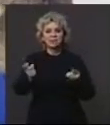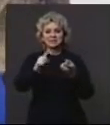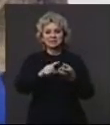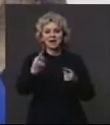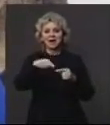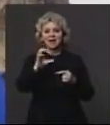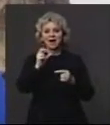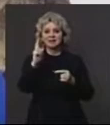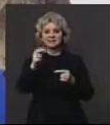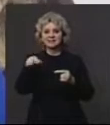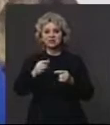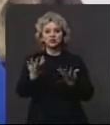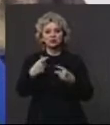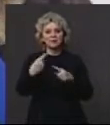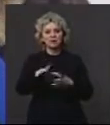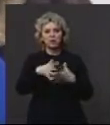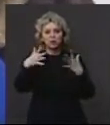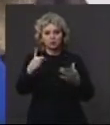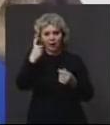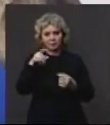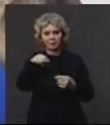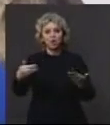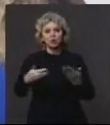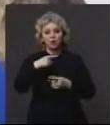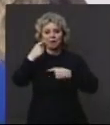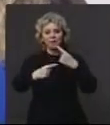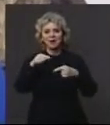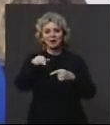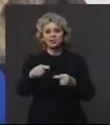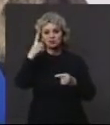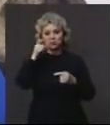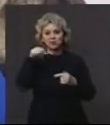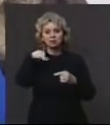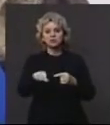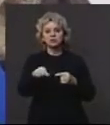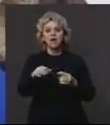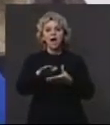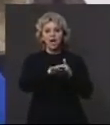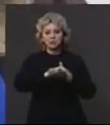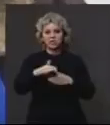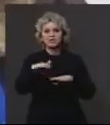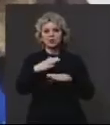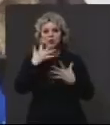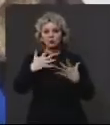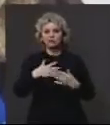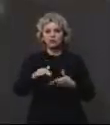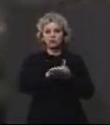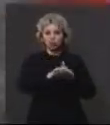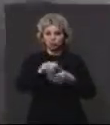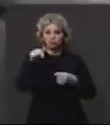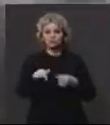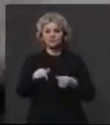присоединились к этой акции. Считаем, что это большое, это послание к новому поколению, послание о мире, о добре, о любви, о